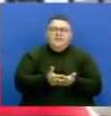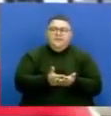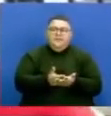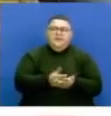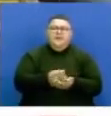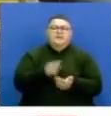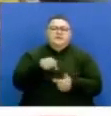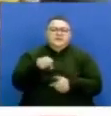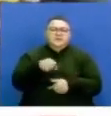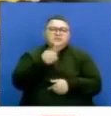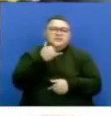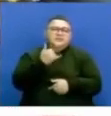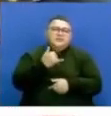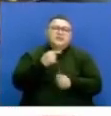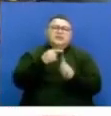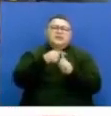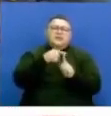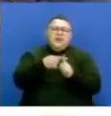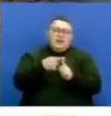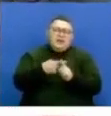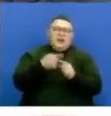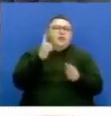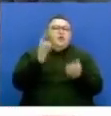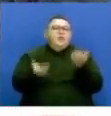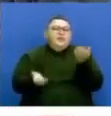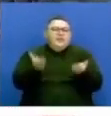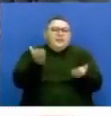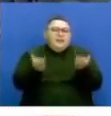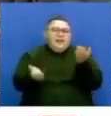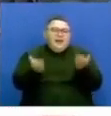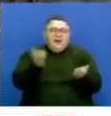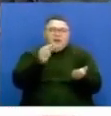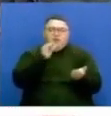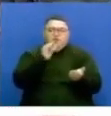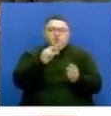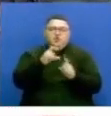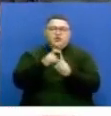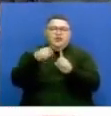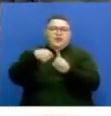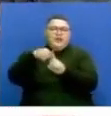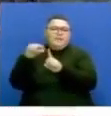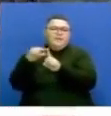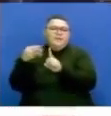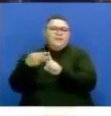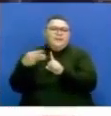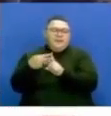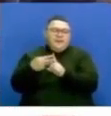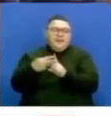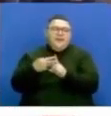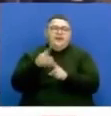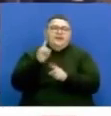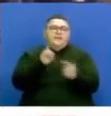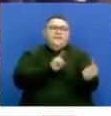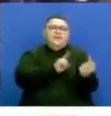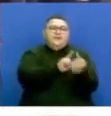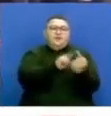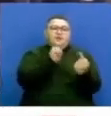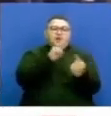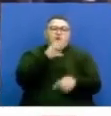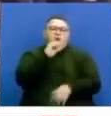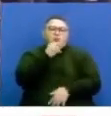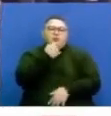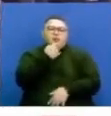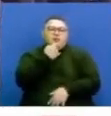tambahan ataupun pertimbangan untuk DKPBB nantinya dalam pertemuan yang membahas